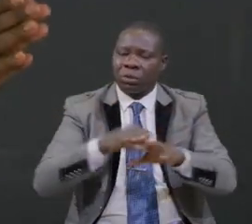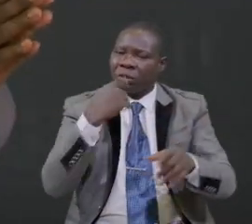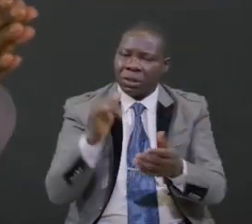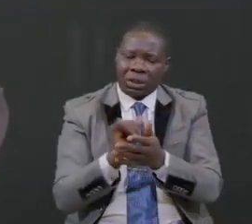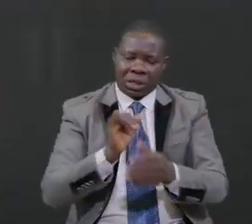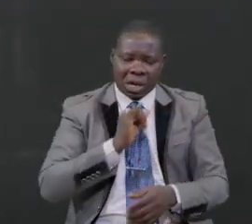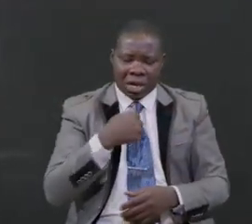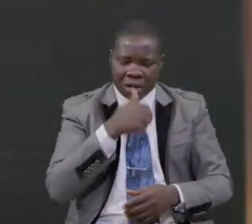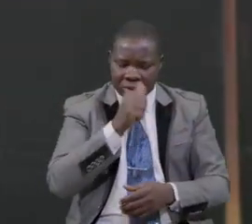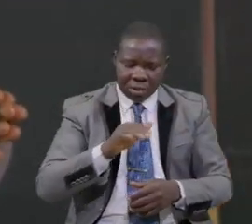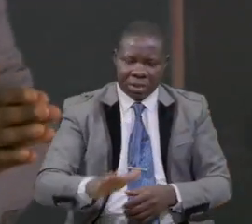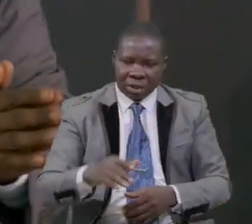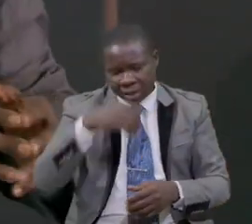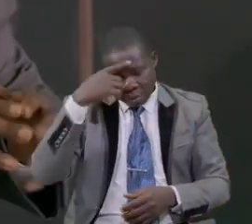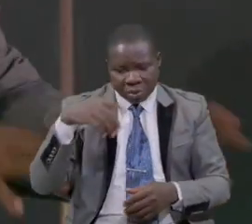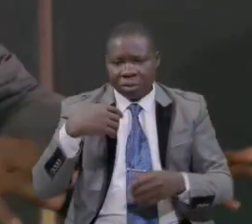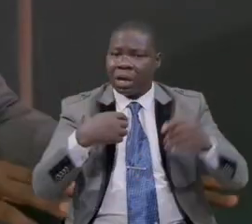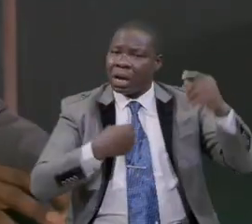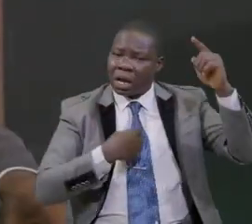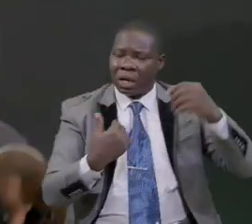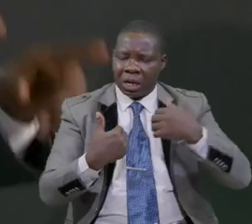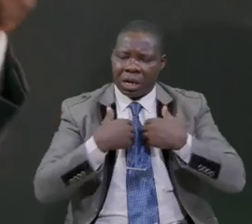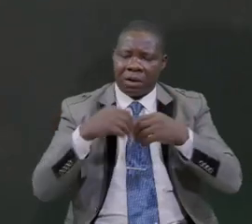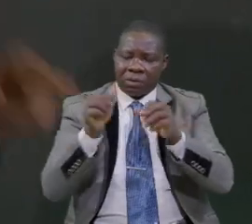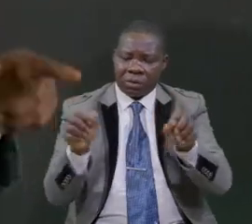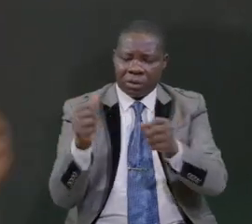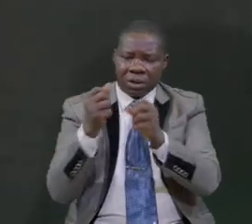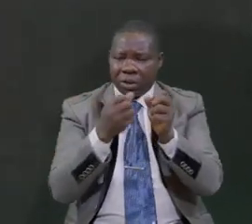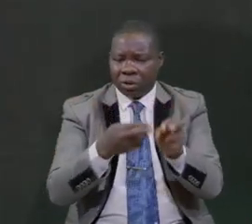Parce que j'étais déjà mis à part,